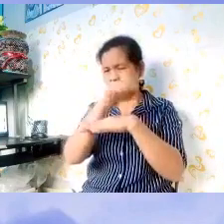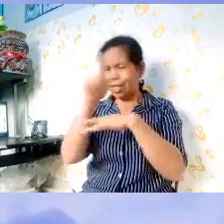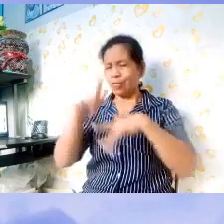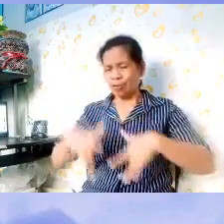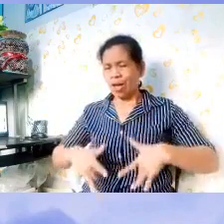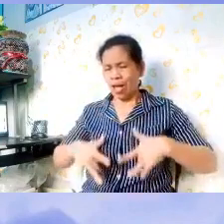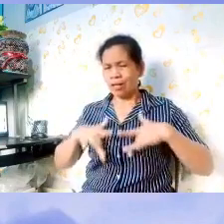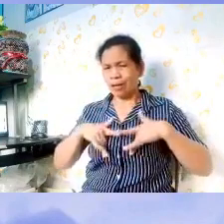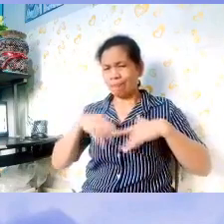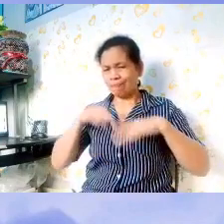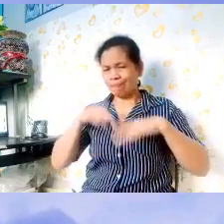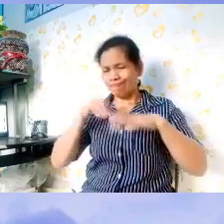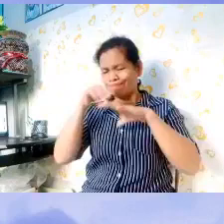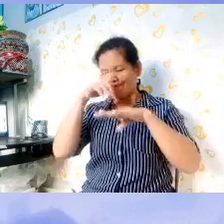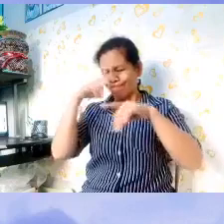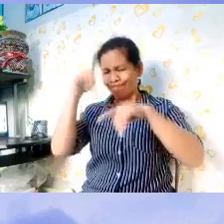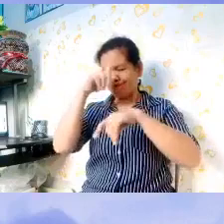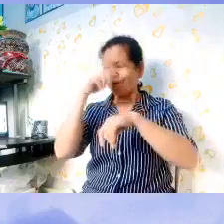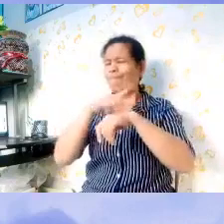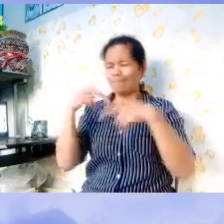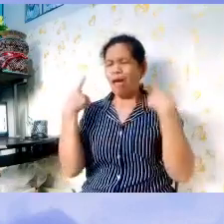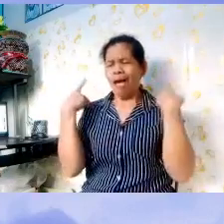mga kapangyarihang